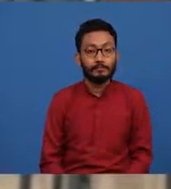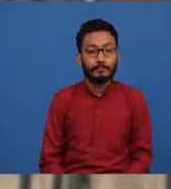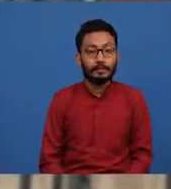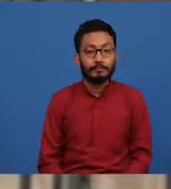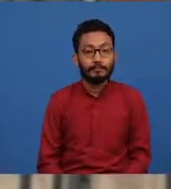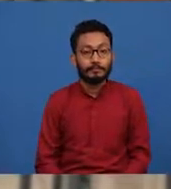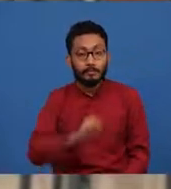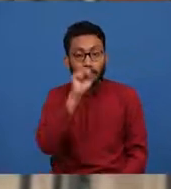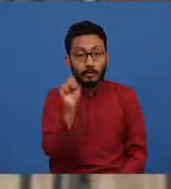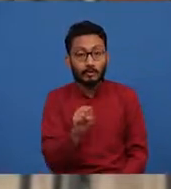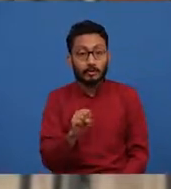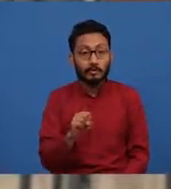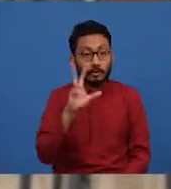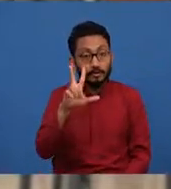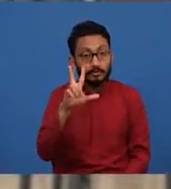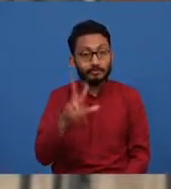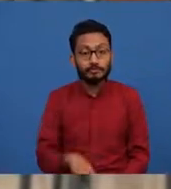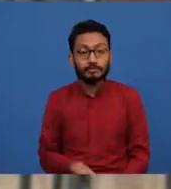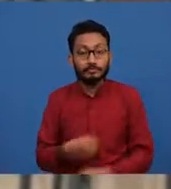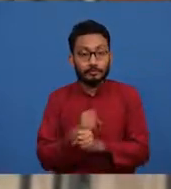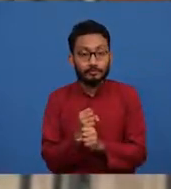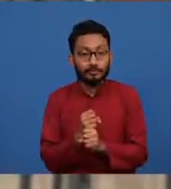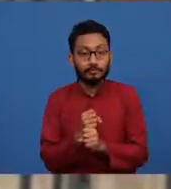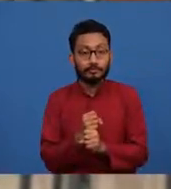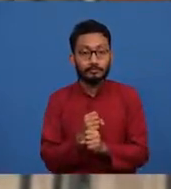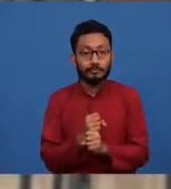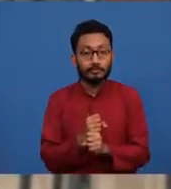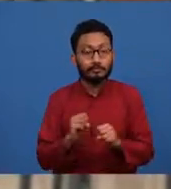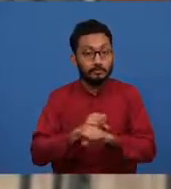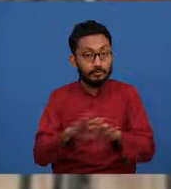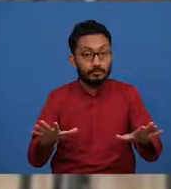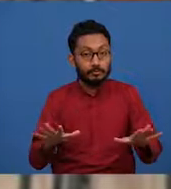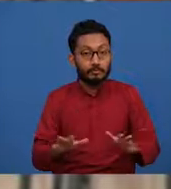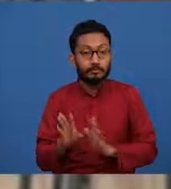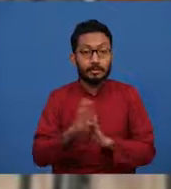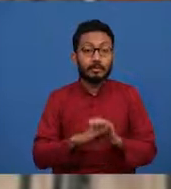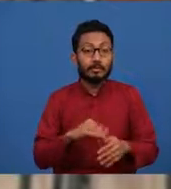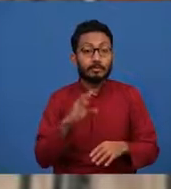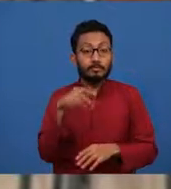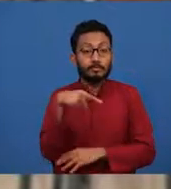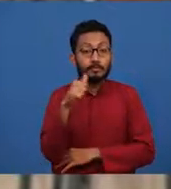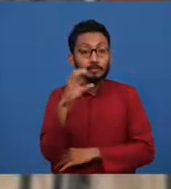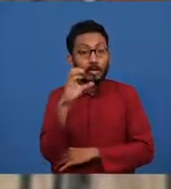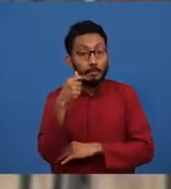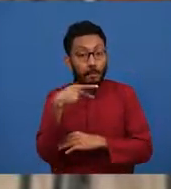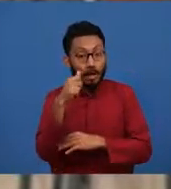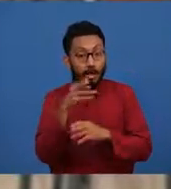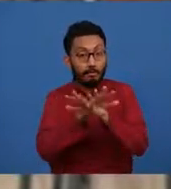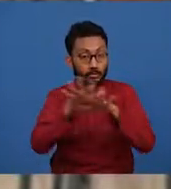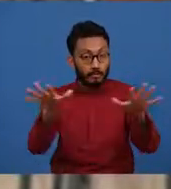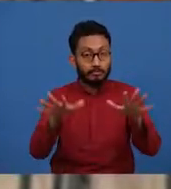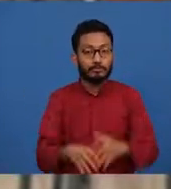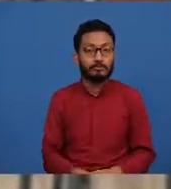Soalan yang ketiga ini berbentuk soalan bercapah yang tidak ada jawapan dalam